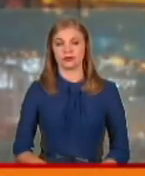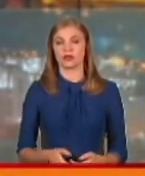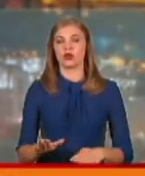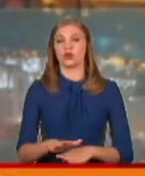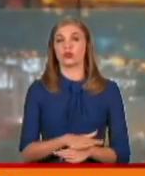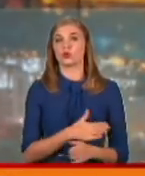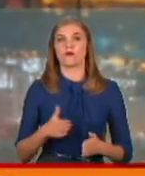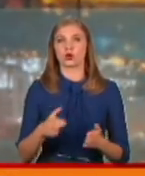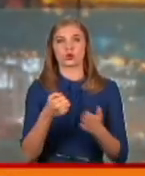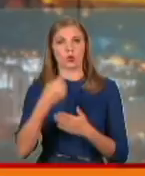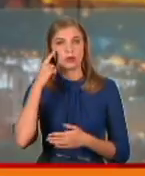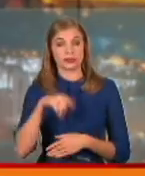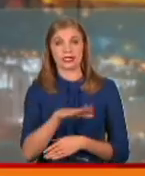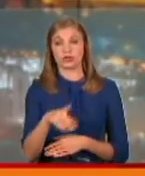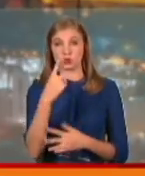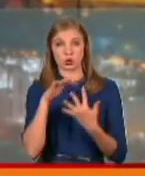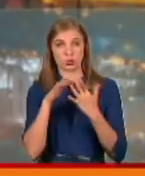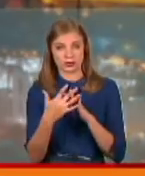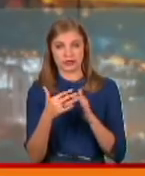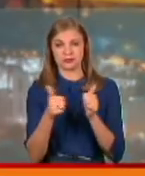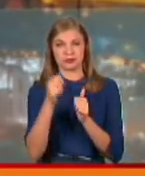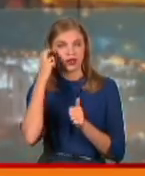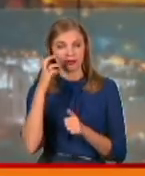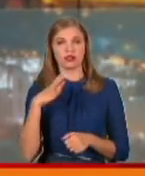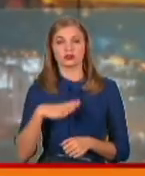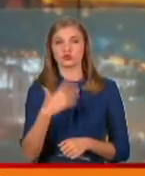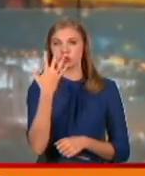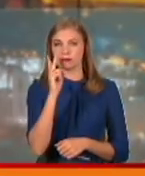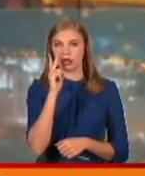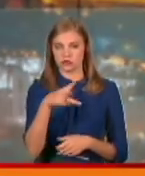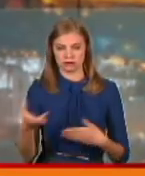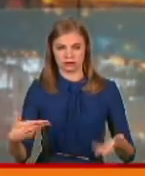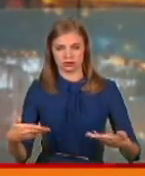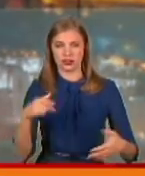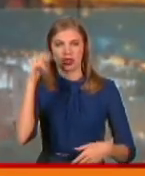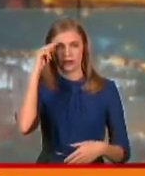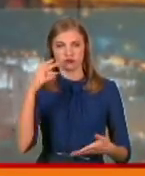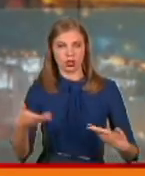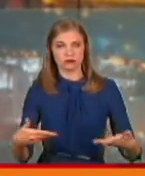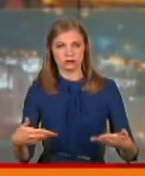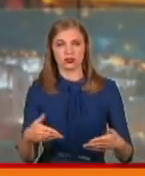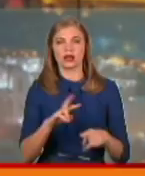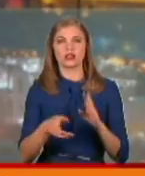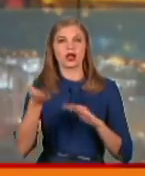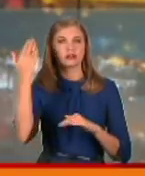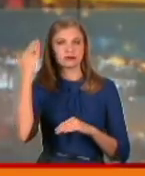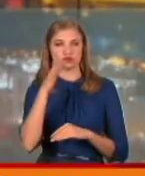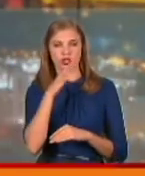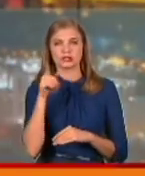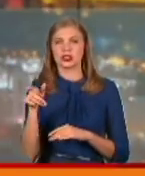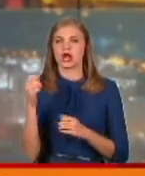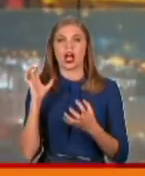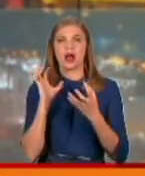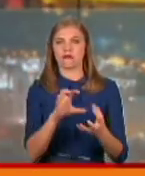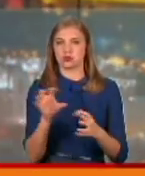Довга дорога до знань. Діти одного із сіл неподалік Києва змушені 5 кілометрів іти на навчання пішки, як у колишні часи. Їх не